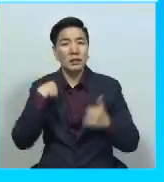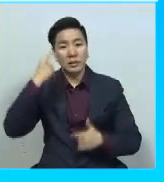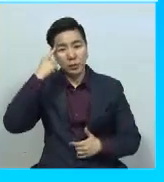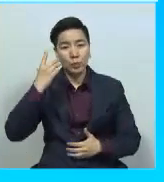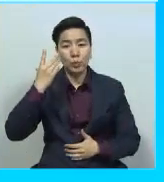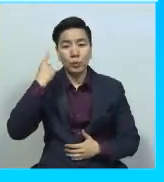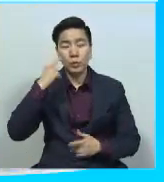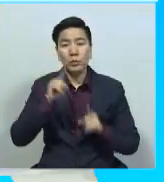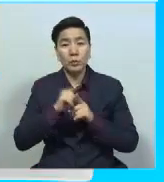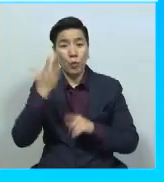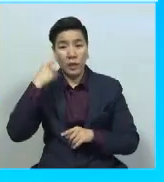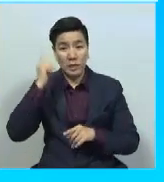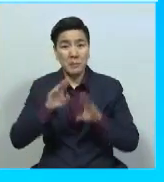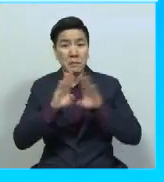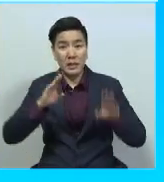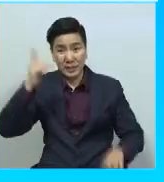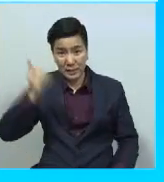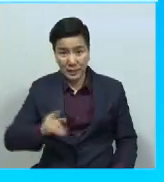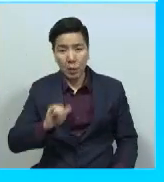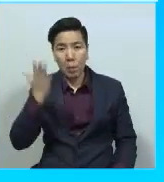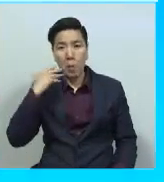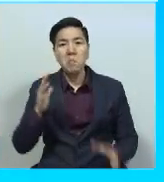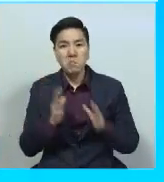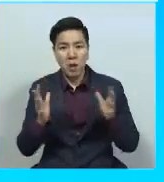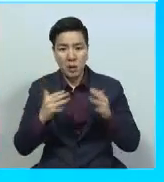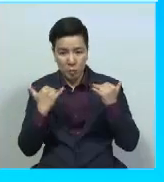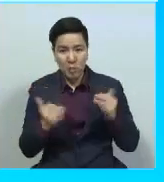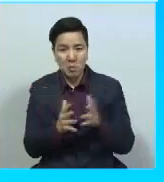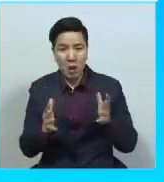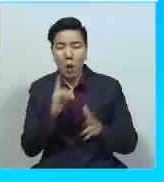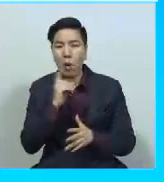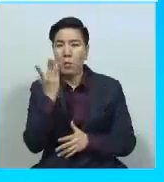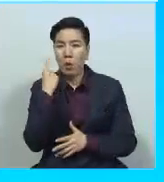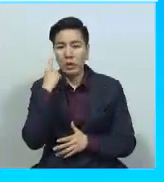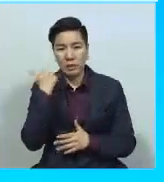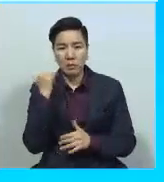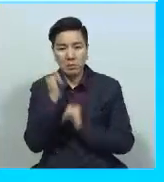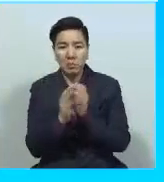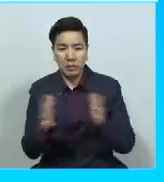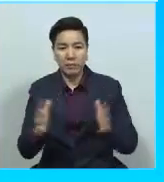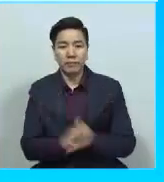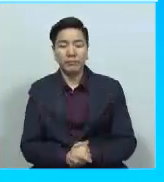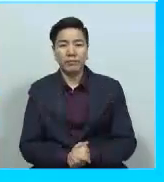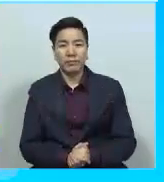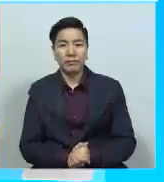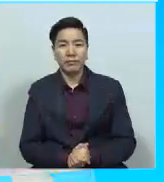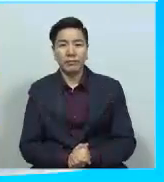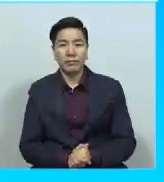านเนี้ยขนาดเมื่อวานยังไม่ใช่วันเปิดงานจริงๆคนยังเยอะเลยค่ะวันนี้ก็น่าจะเยอะกว่าเมื่อวานเยอะ